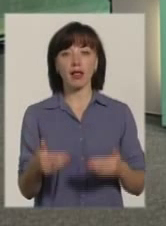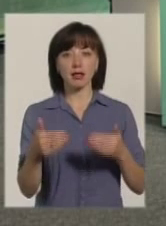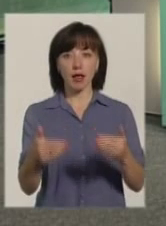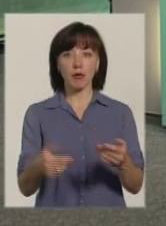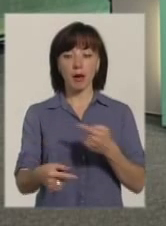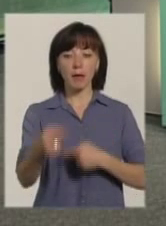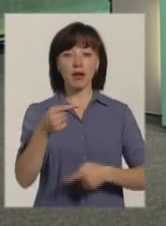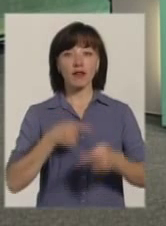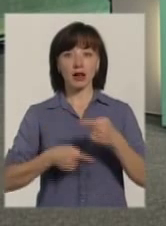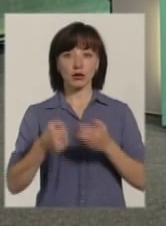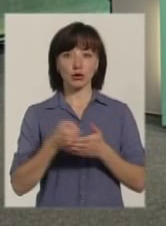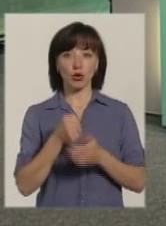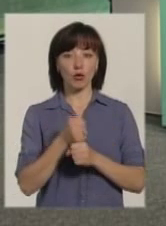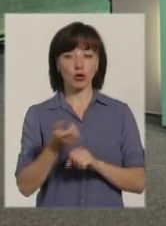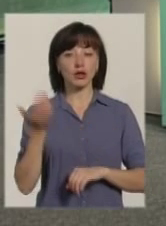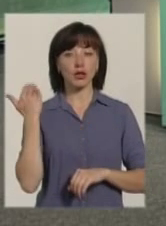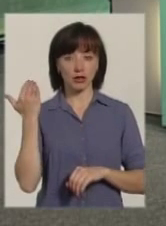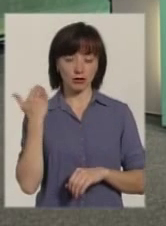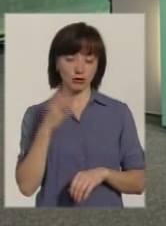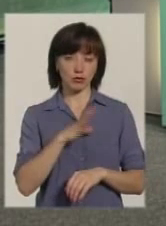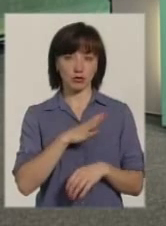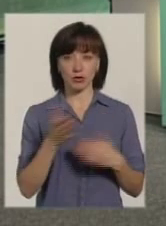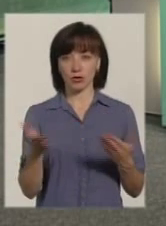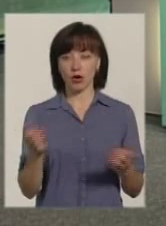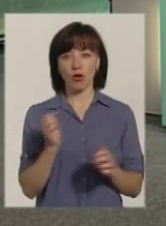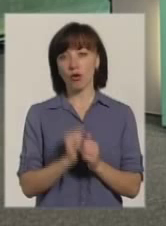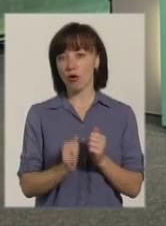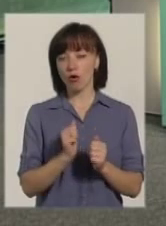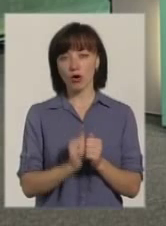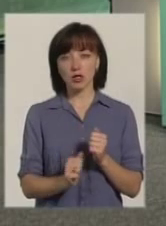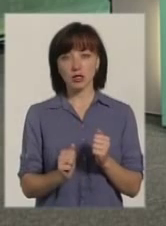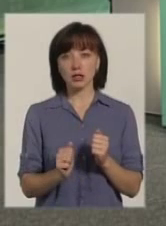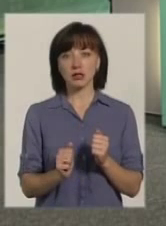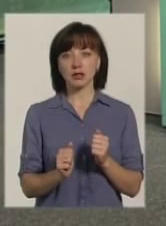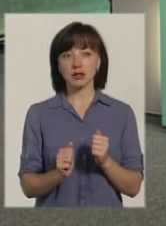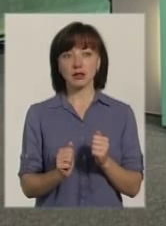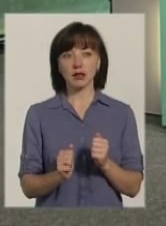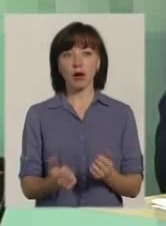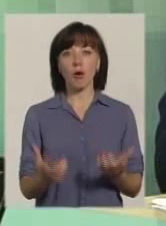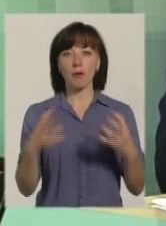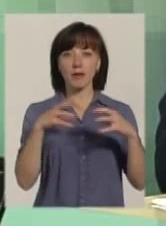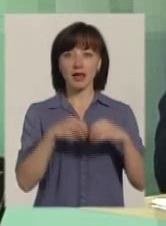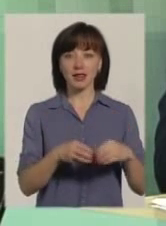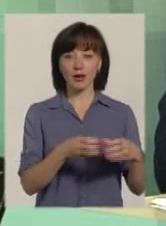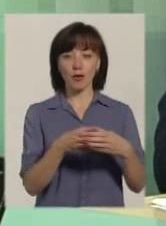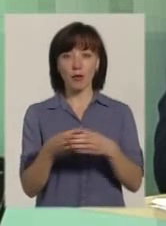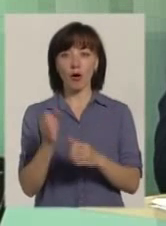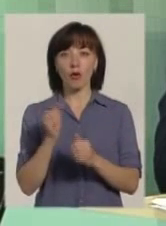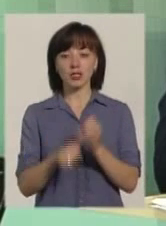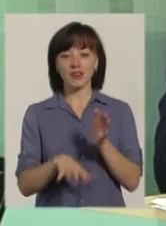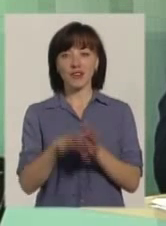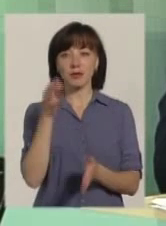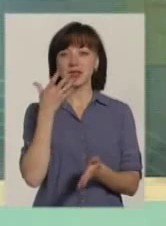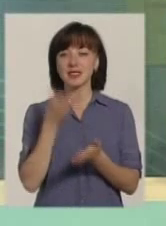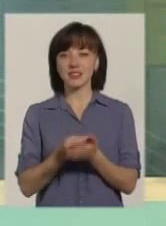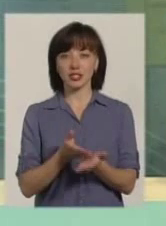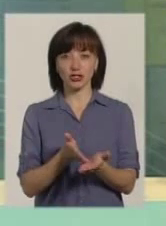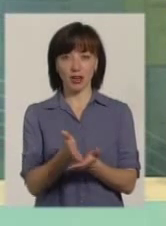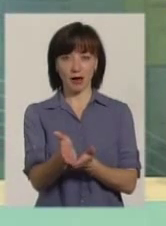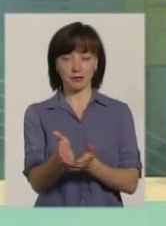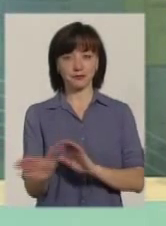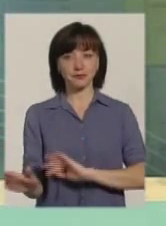повернеться до тієї роботи, яку виконував до цього часу. Тобто, кожен, як і в об'єднанні громад, так і в цьому, кожен вибере свій шлях. Скажіть, будь